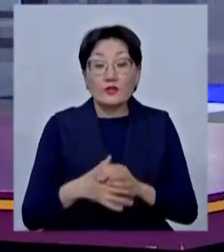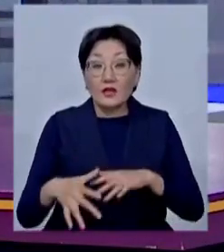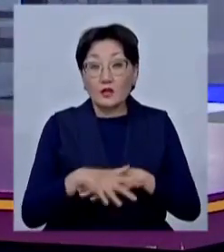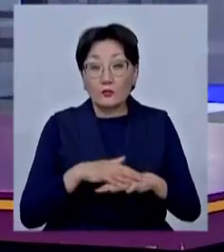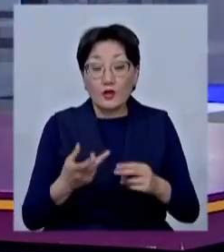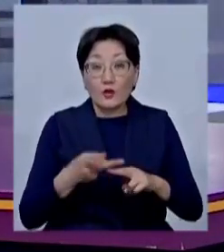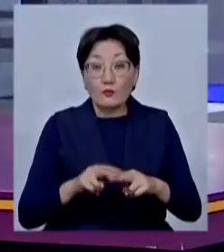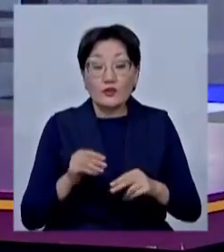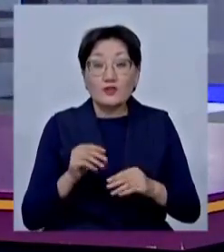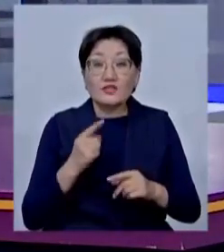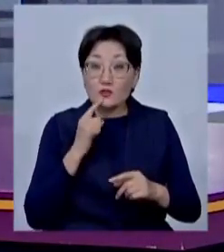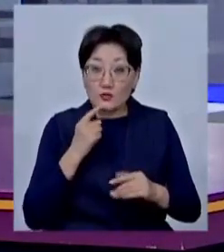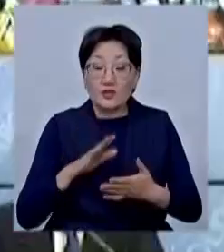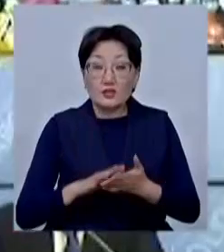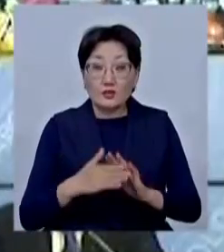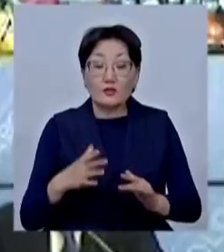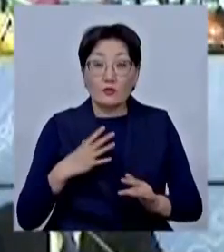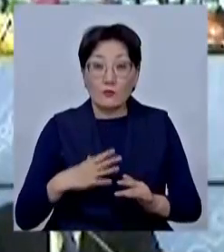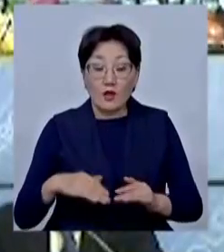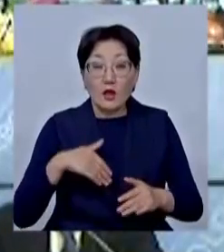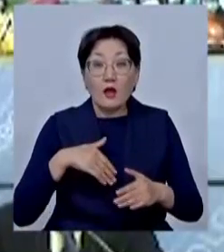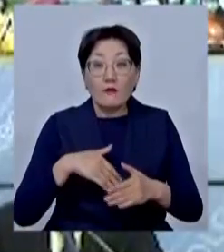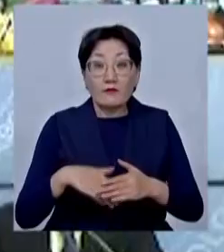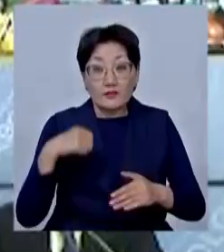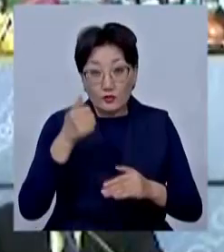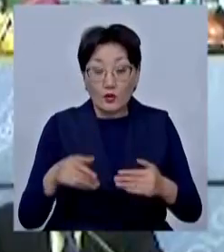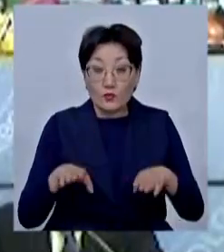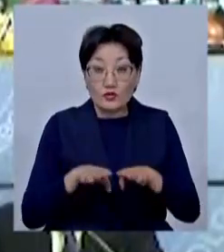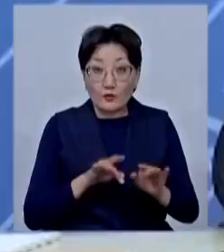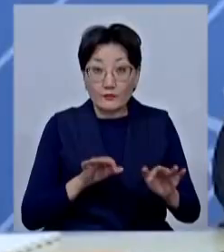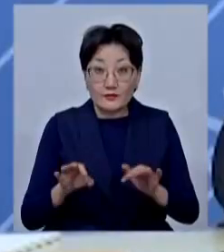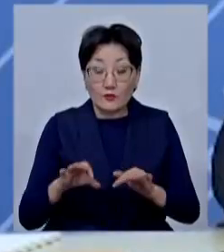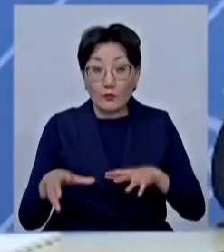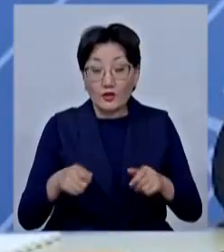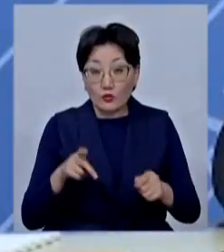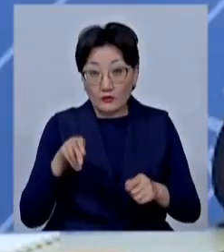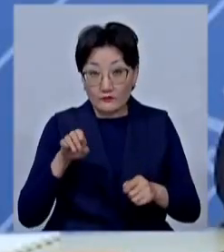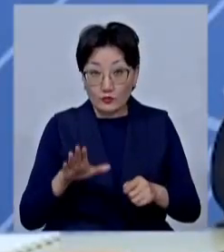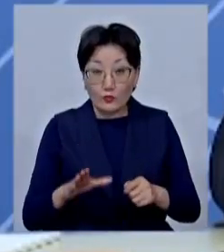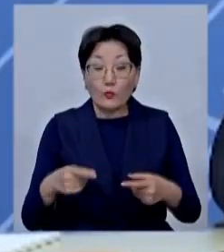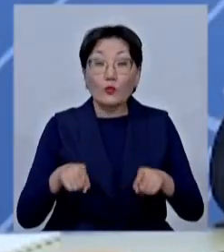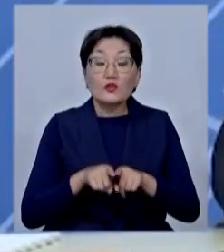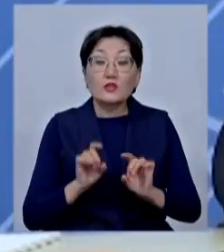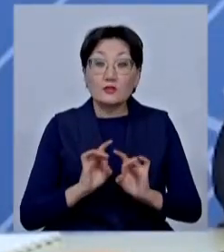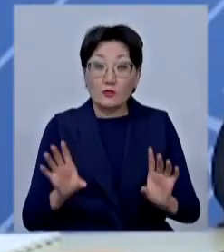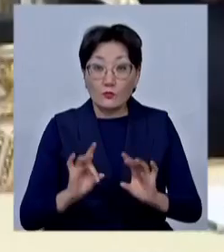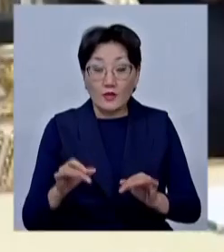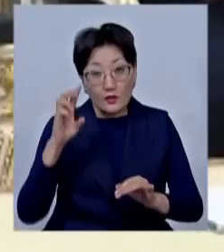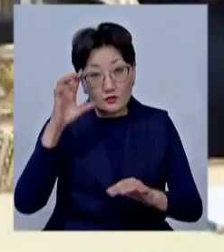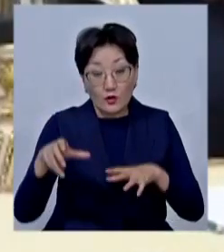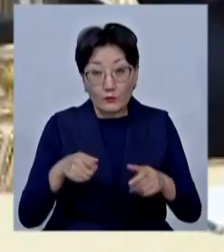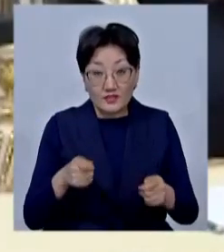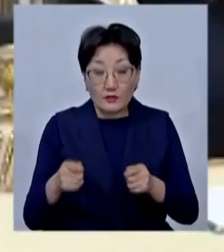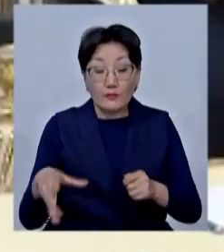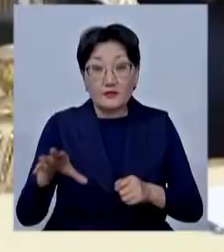болып бұл сынға төтеп бердік. Бүгін волонтерлер жылының жабылу рәсімінде президент Қасым-Жомарт Тоқаев осылай деді. Мемлекет